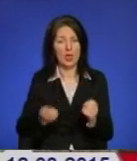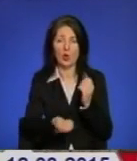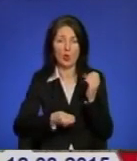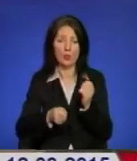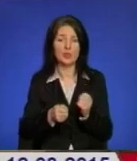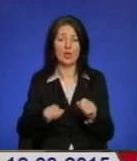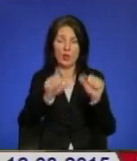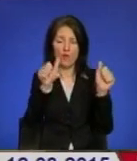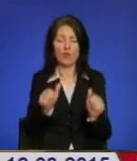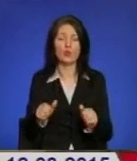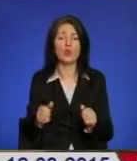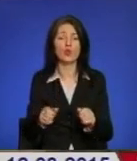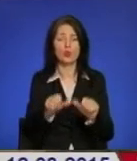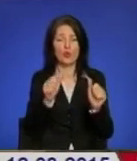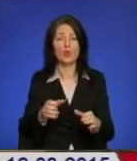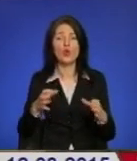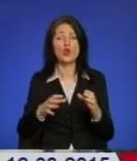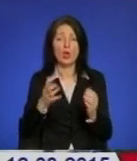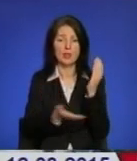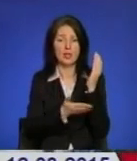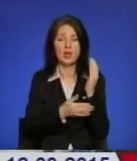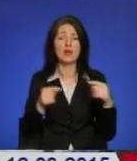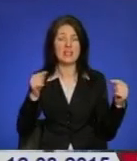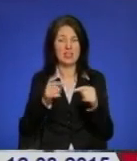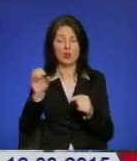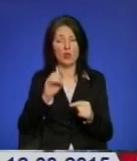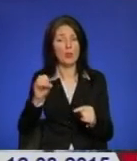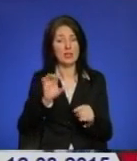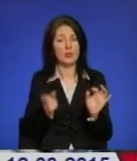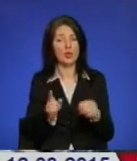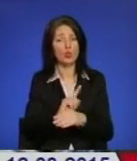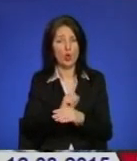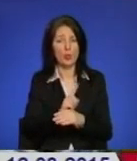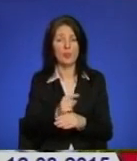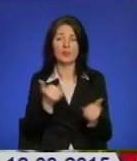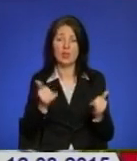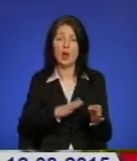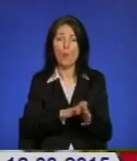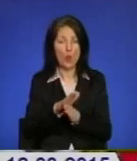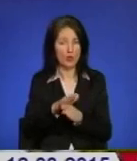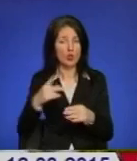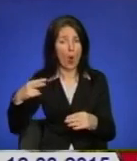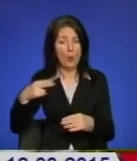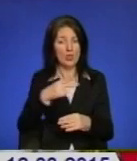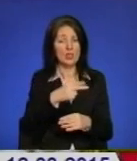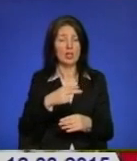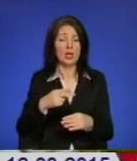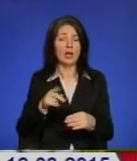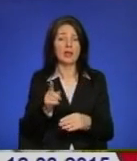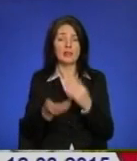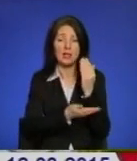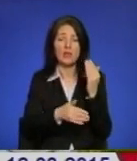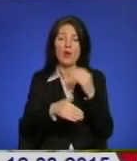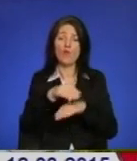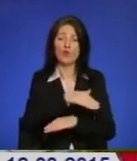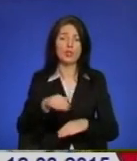формують крони згідно з європейськими нормами. Ми зараз повністю обрізали дерева на вулиці Руській. Багато дуже